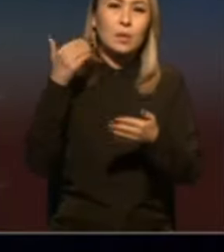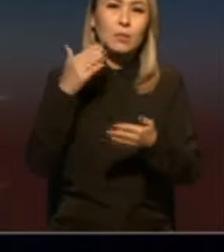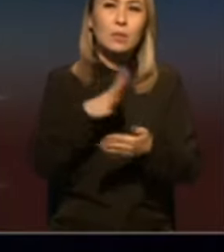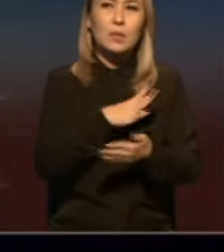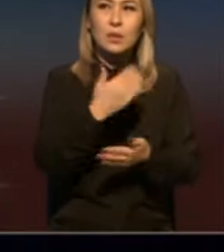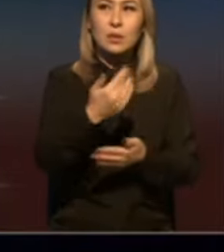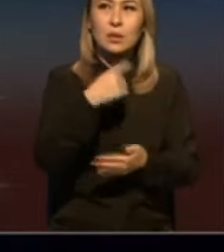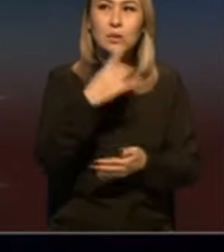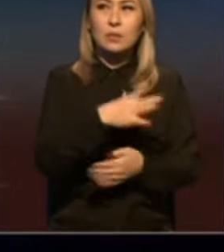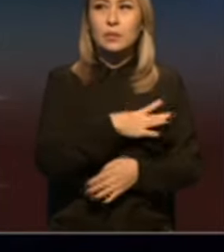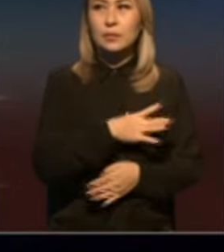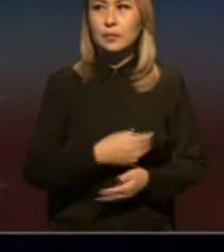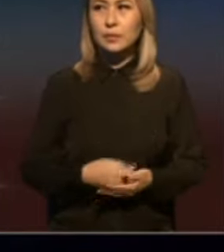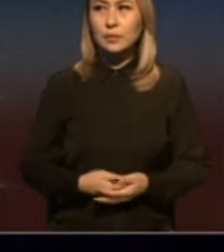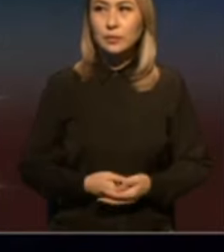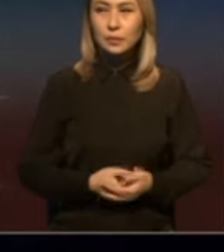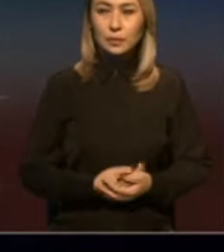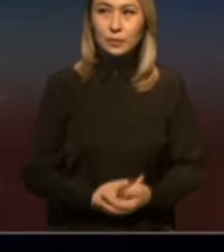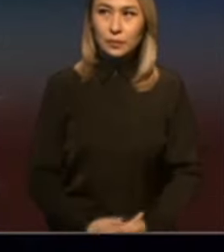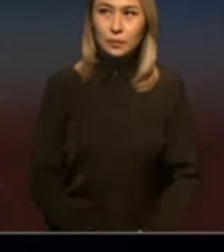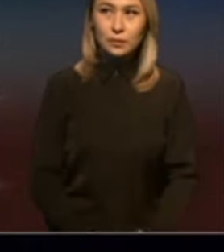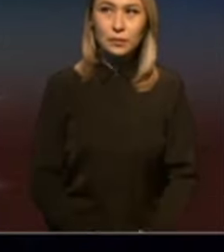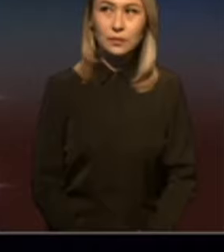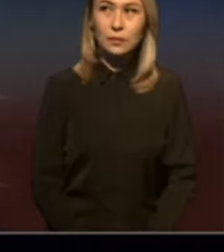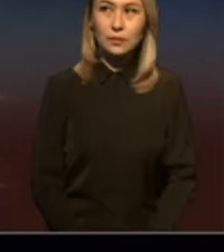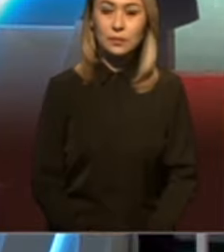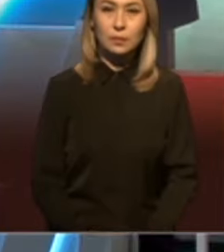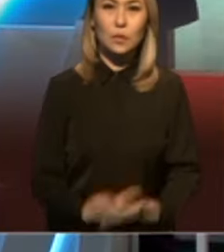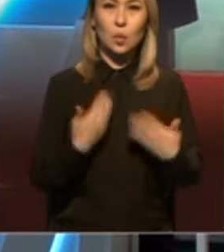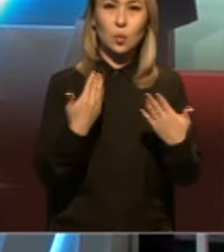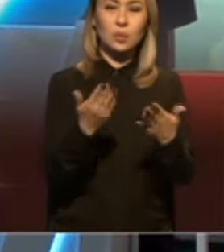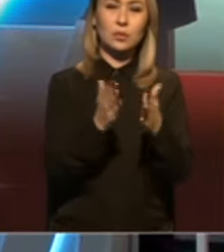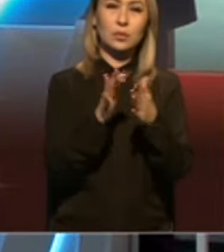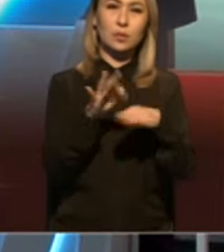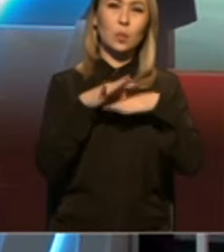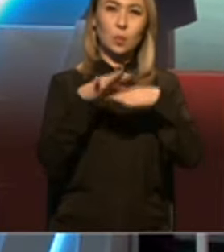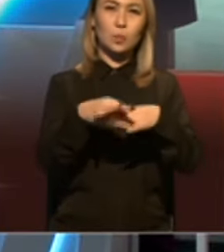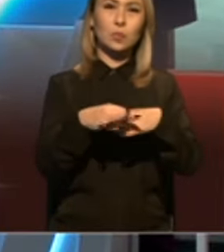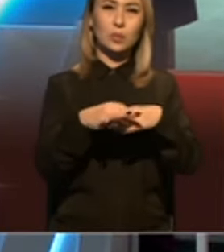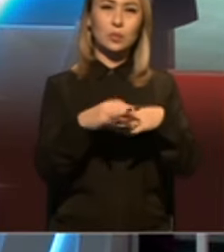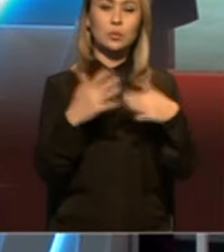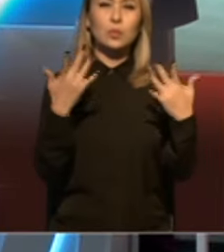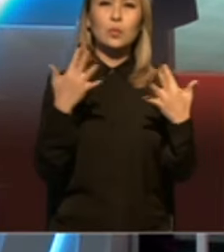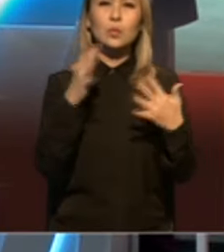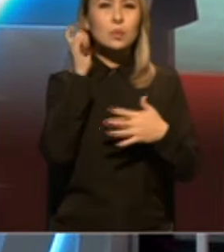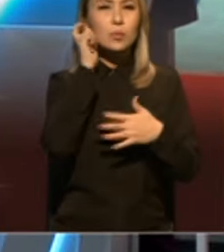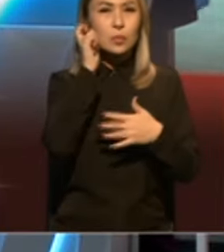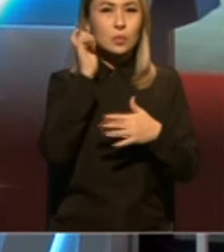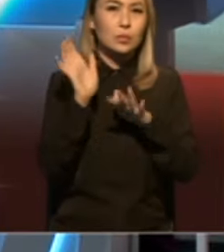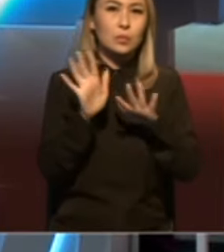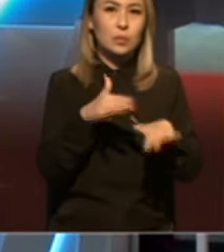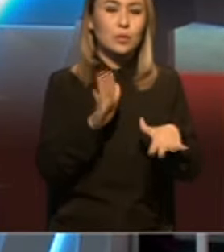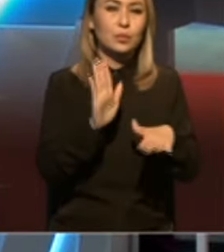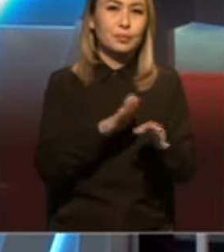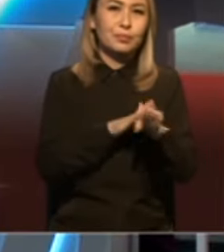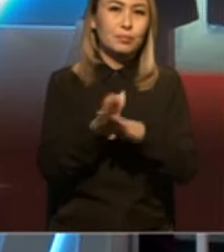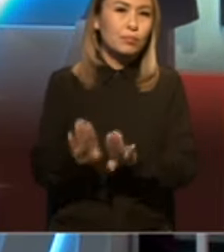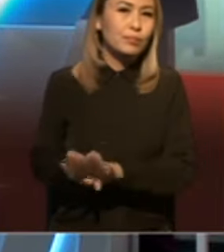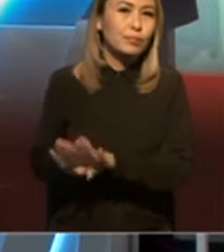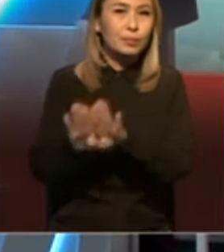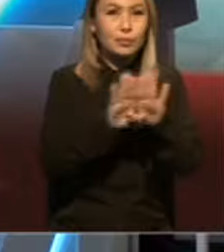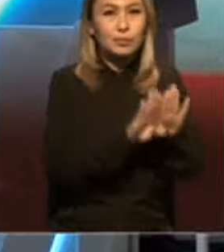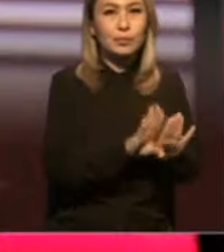өзіңіз айтып жатсыз ғой. Енді осы әліпбидің қолдану аясы қанша жылдан кейін жаппай қолдануымыз мүмкін?